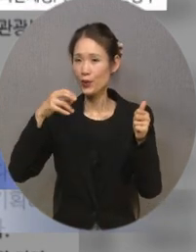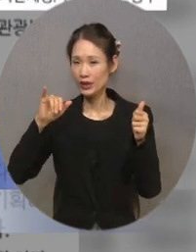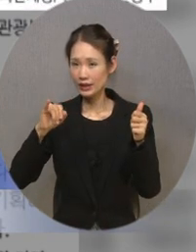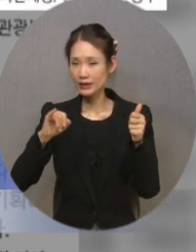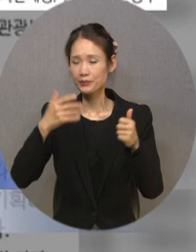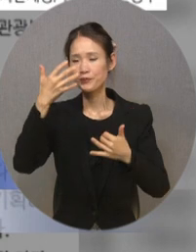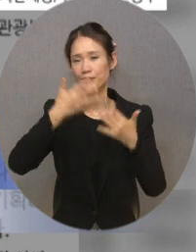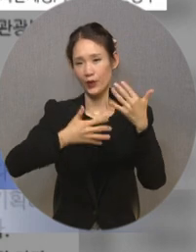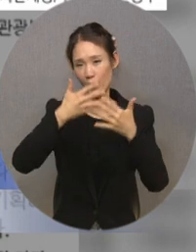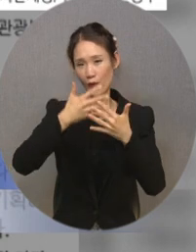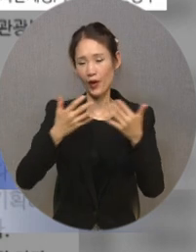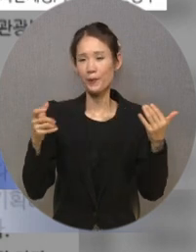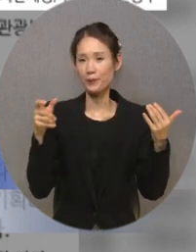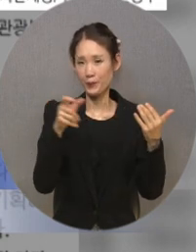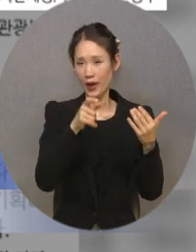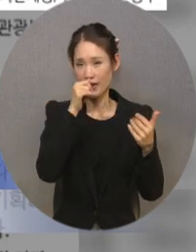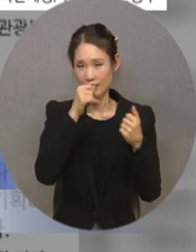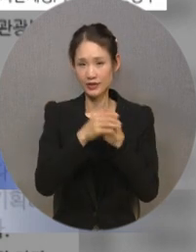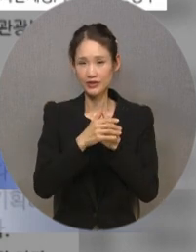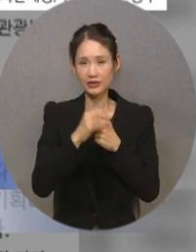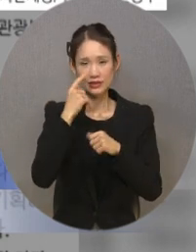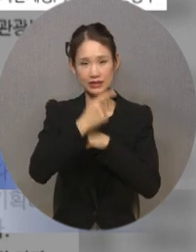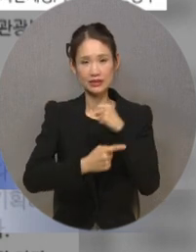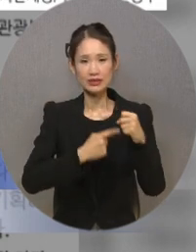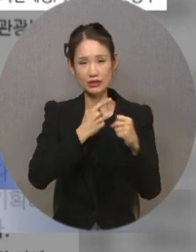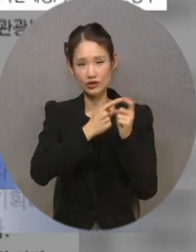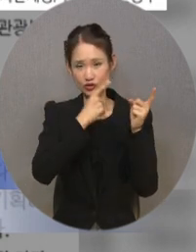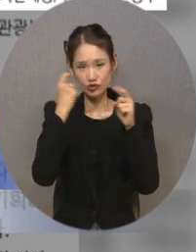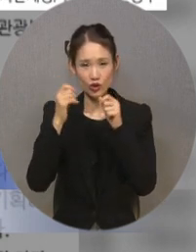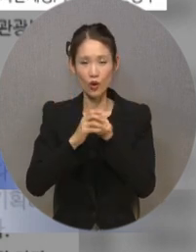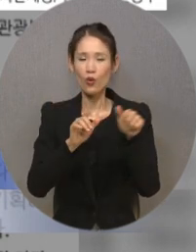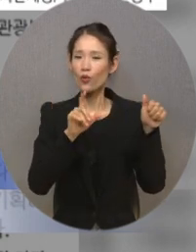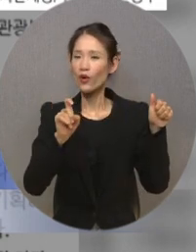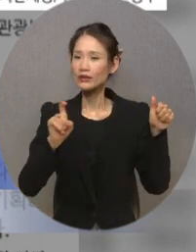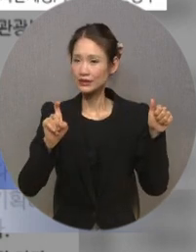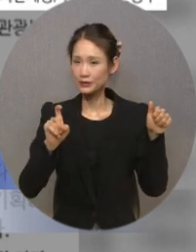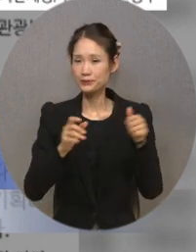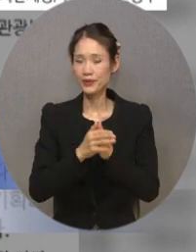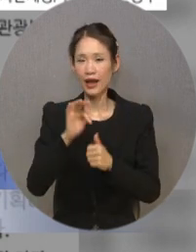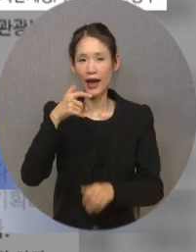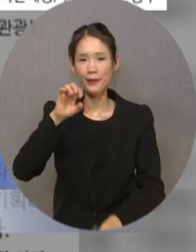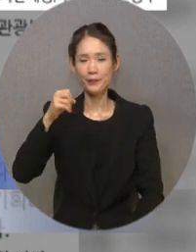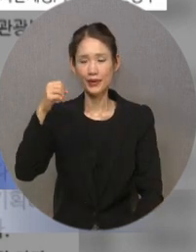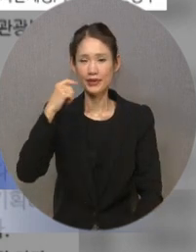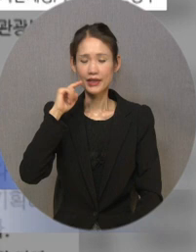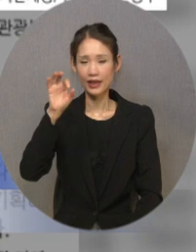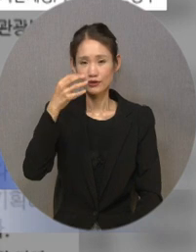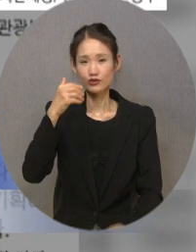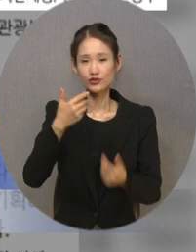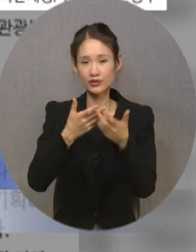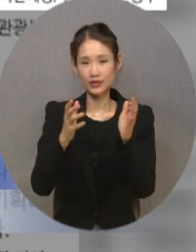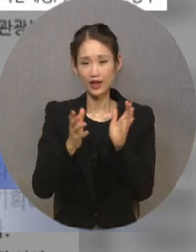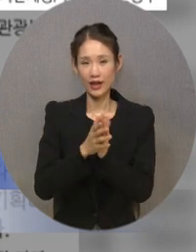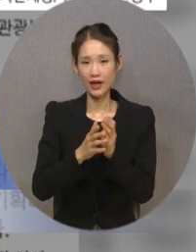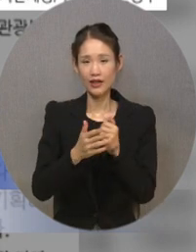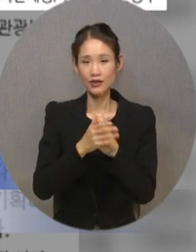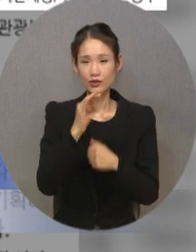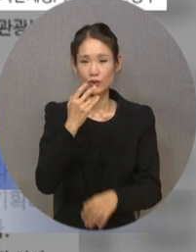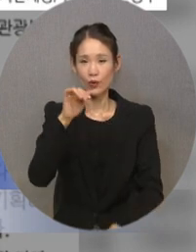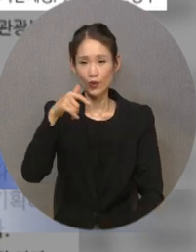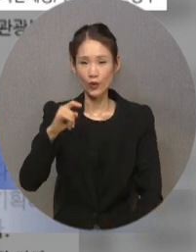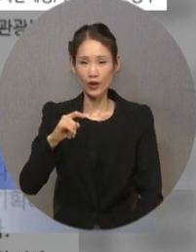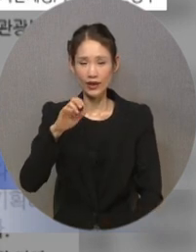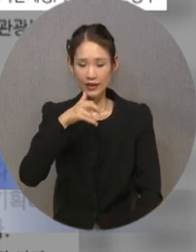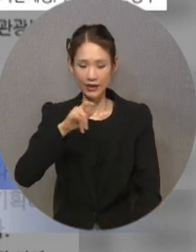하는데요 특히 청와대 개방 1주년이 되는 5월 10일에는 한빛예술단이 청와대에서 요한 파일벨의